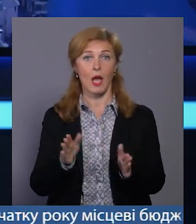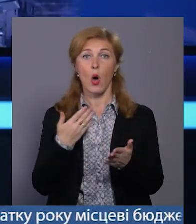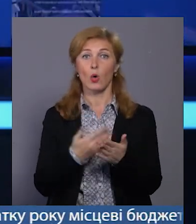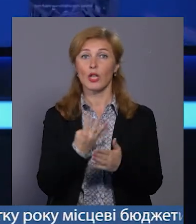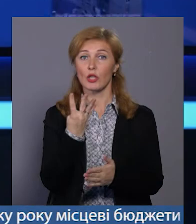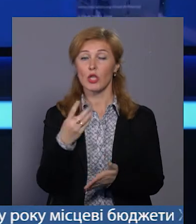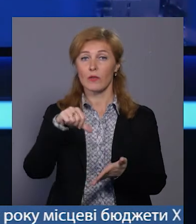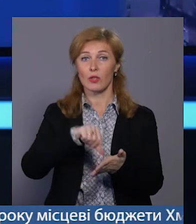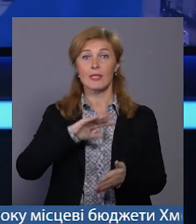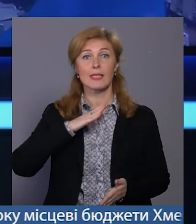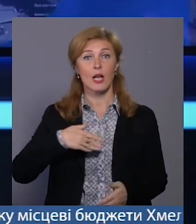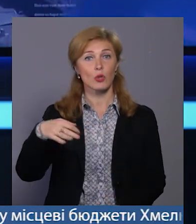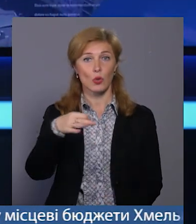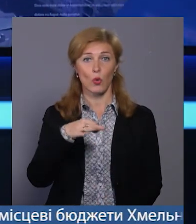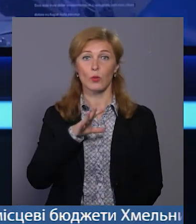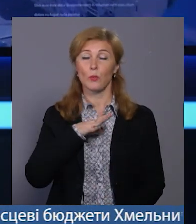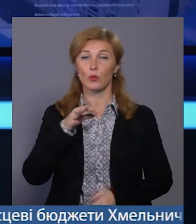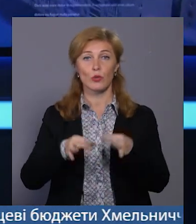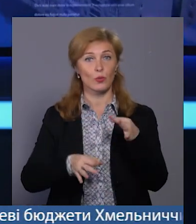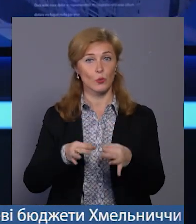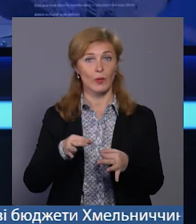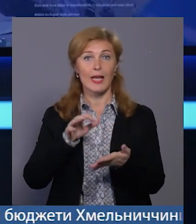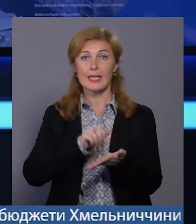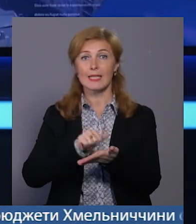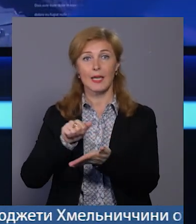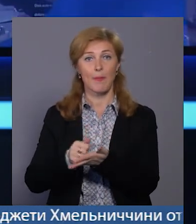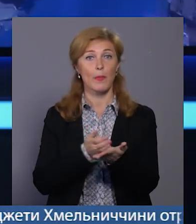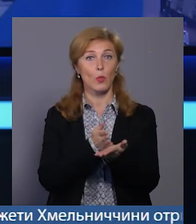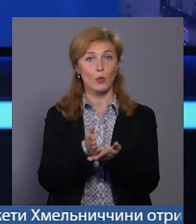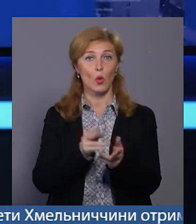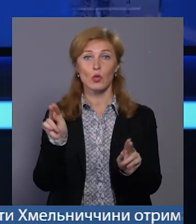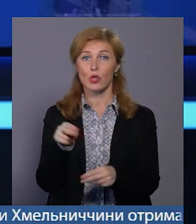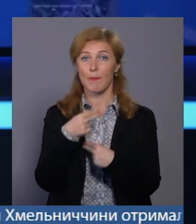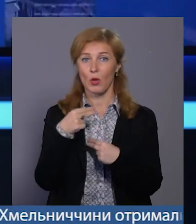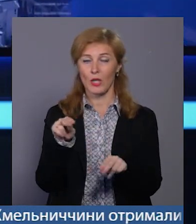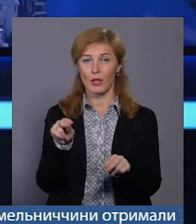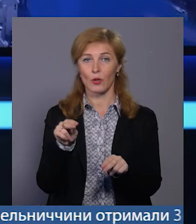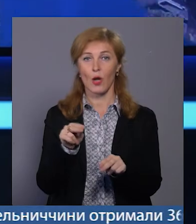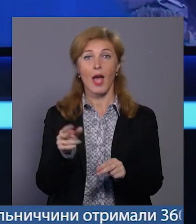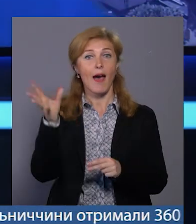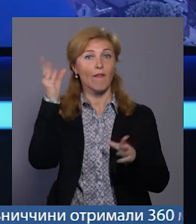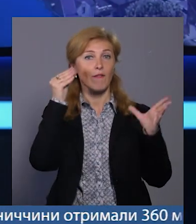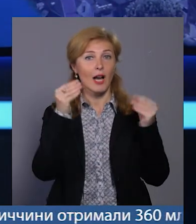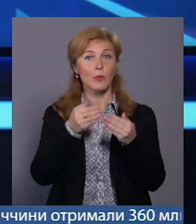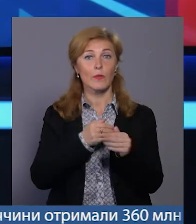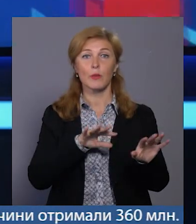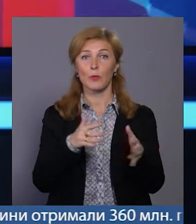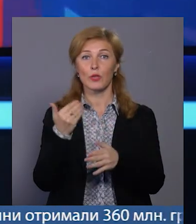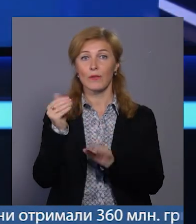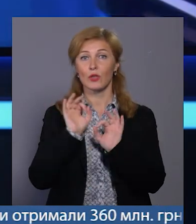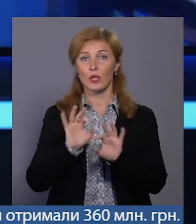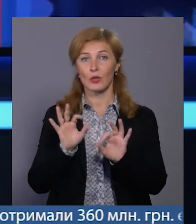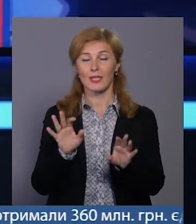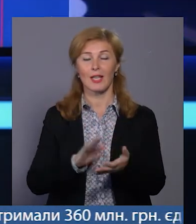четверо делегатів з нашої області були суддями та займалися обслуговуванням чемпіонату. Враженнями від події вони поділилися